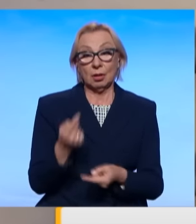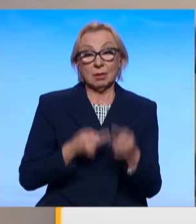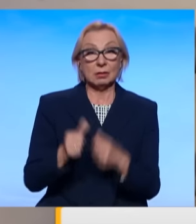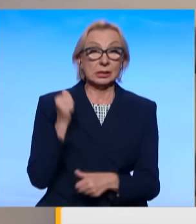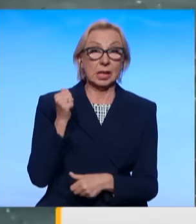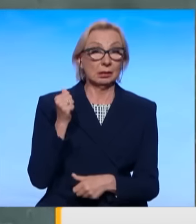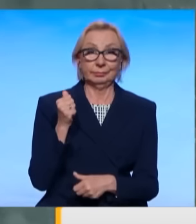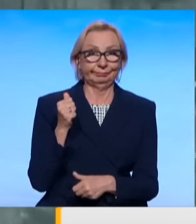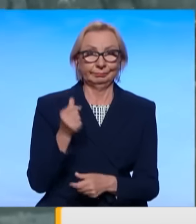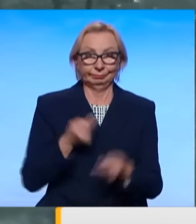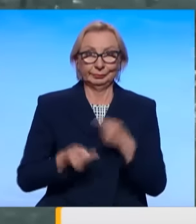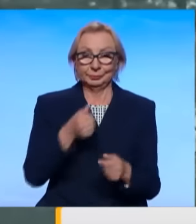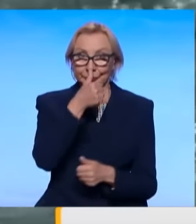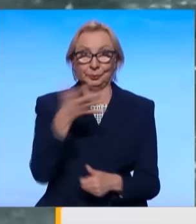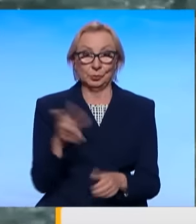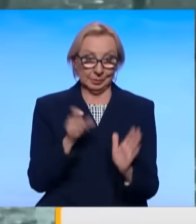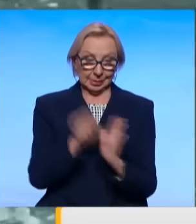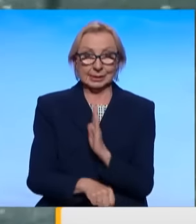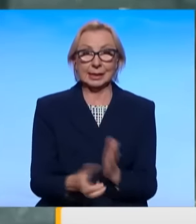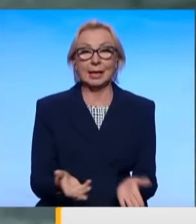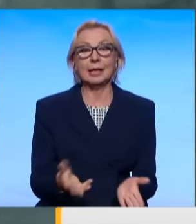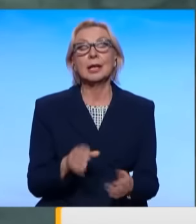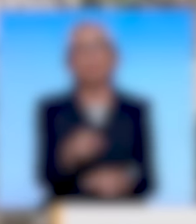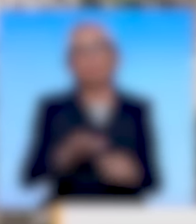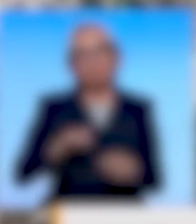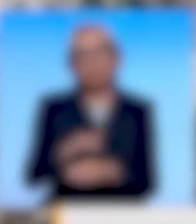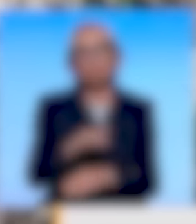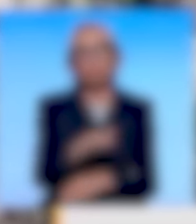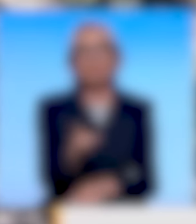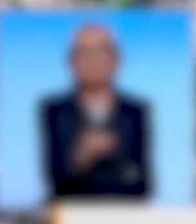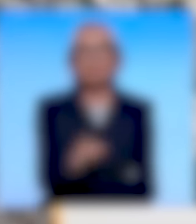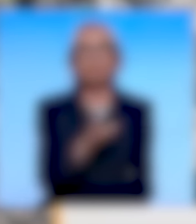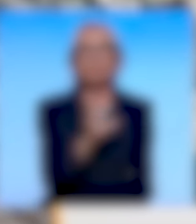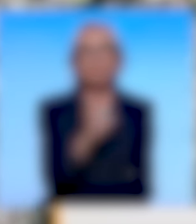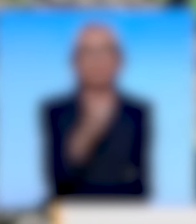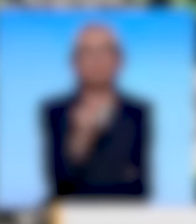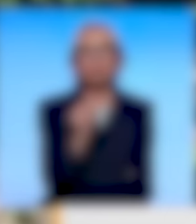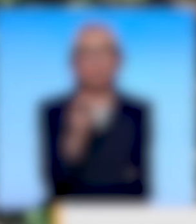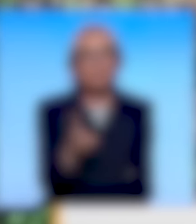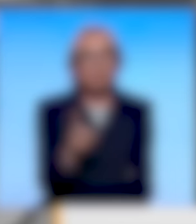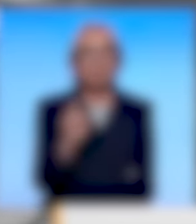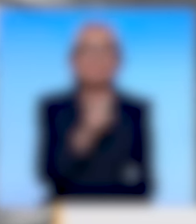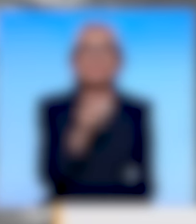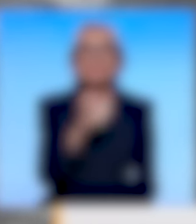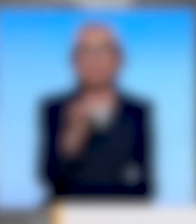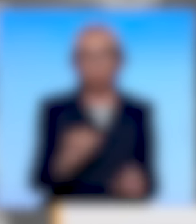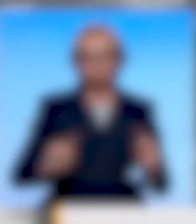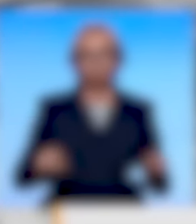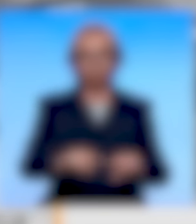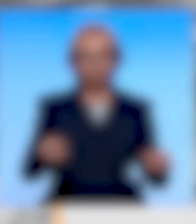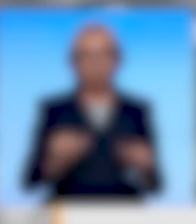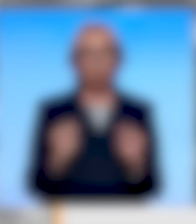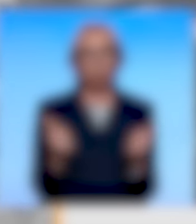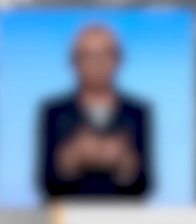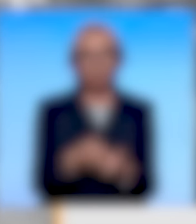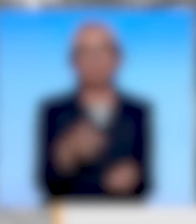бігти. Застрелять. Окупанти намагаються наступати в районі Вовчанська, але ЗСУ взяли їх в оточення. Опинившись без підмоги